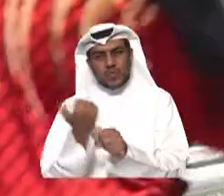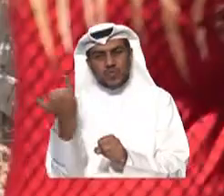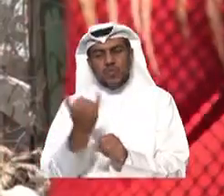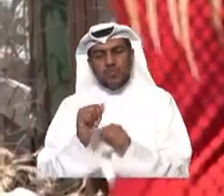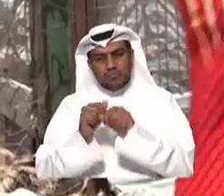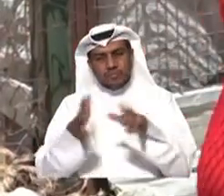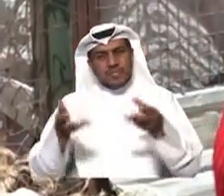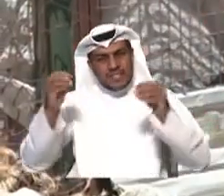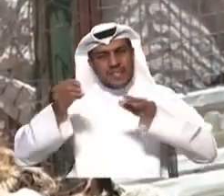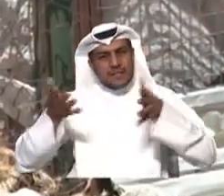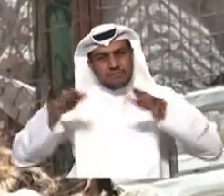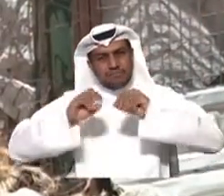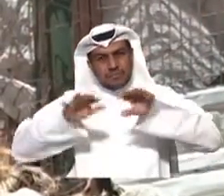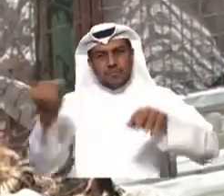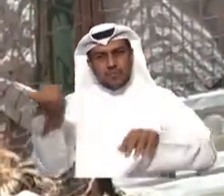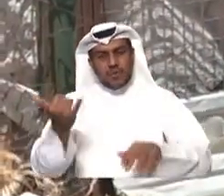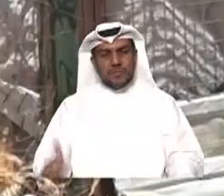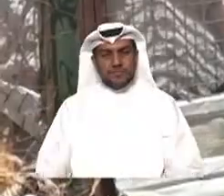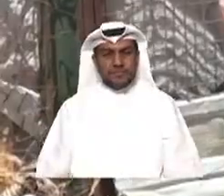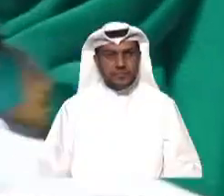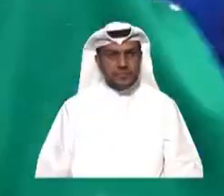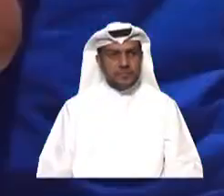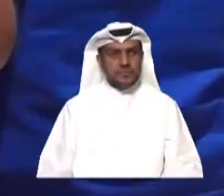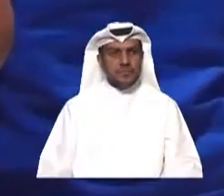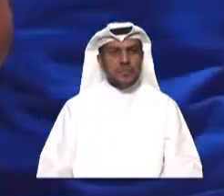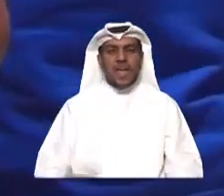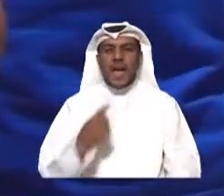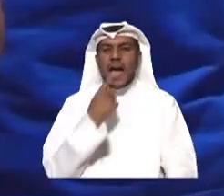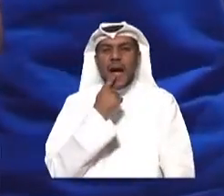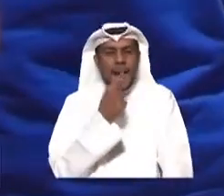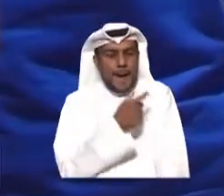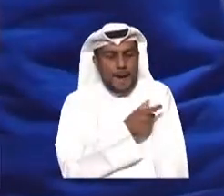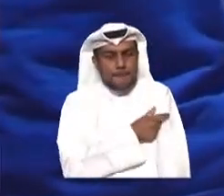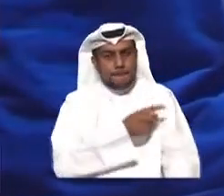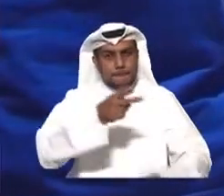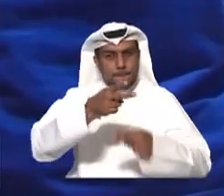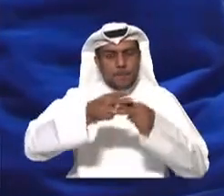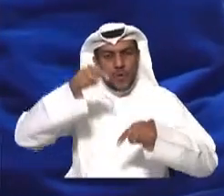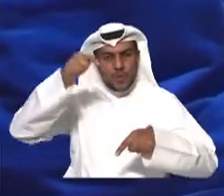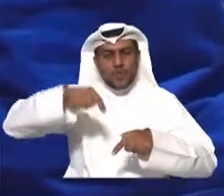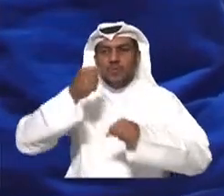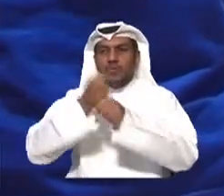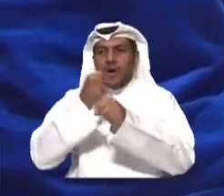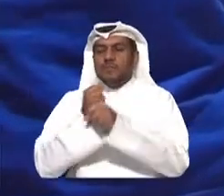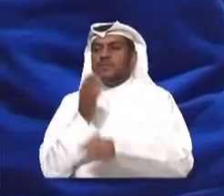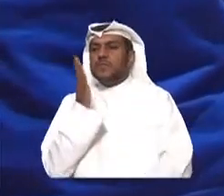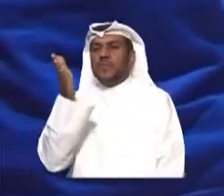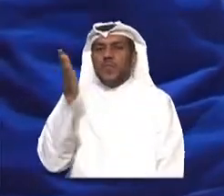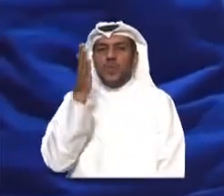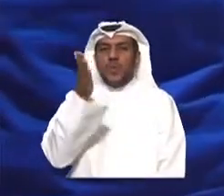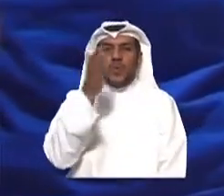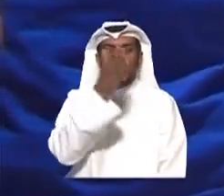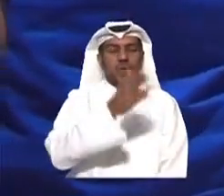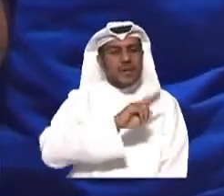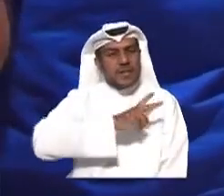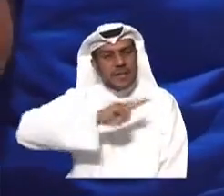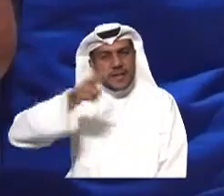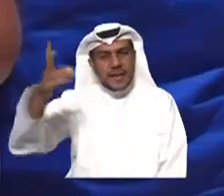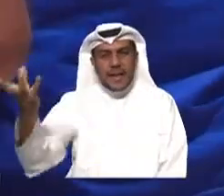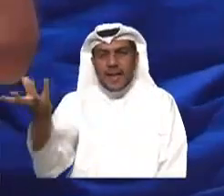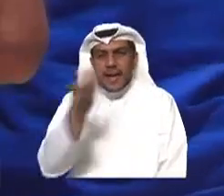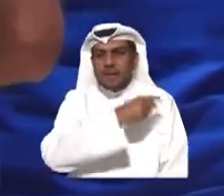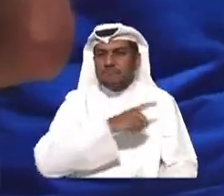من المحتاجين. جولة الهلال الأحمر الكويتي شملت اليوم عدة مشاريع إنسانية